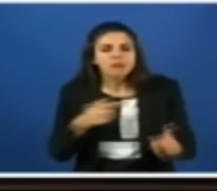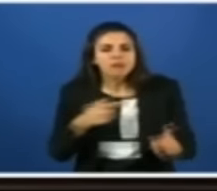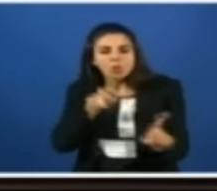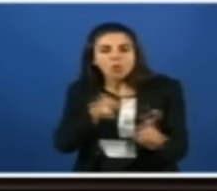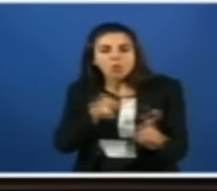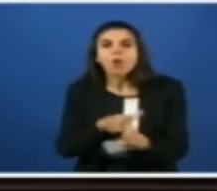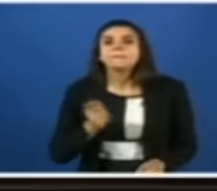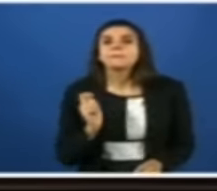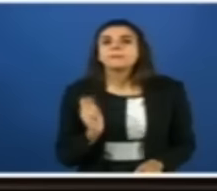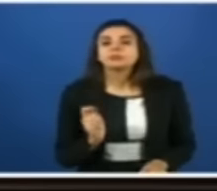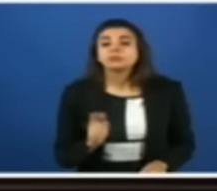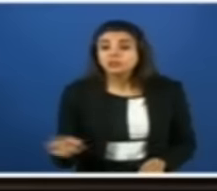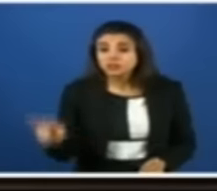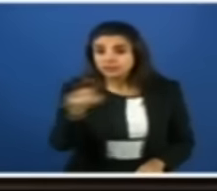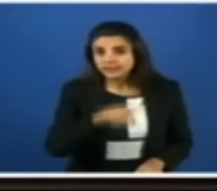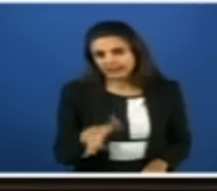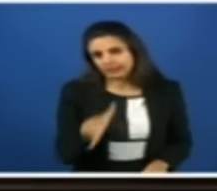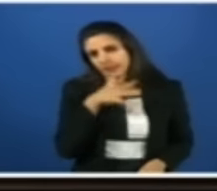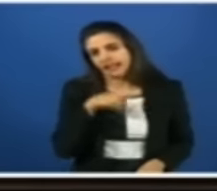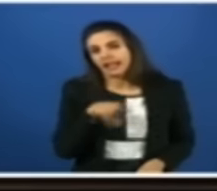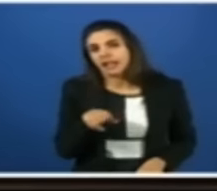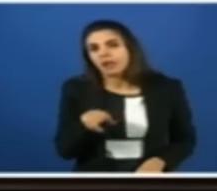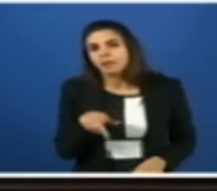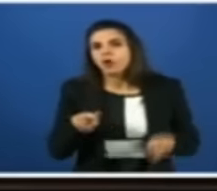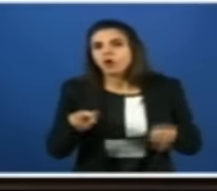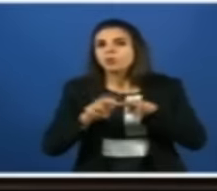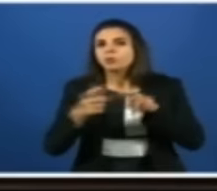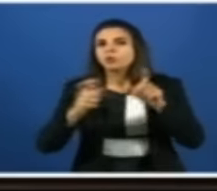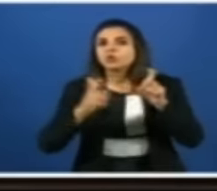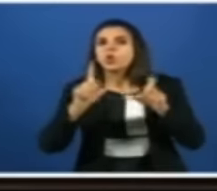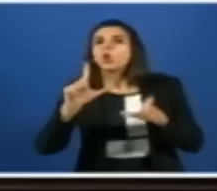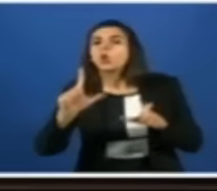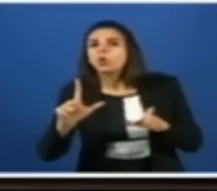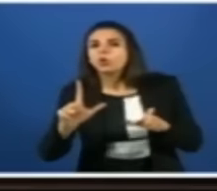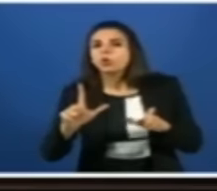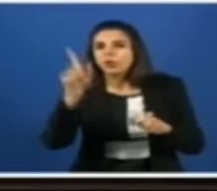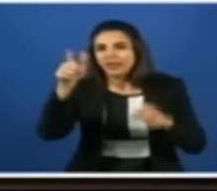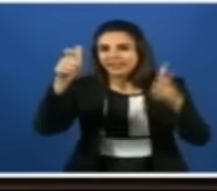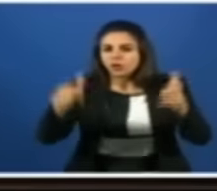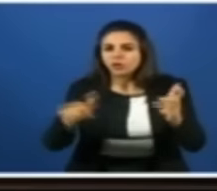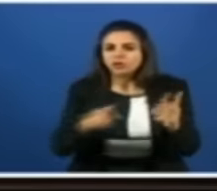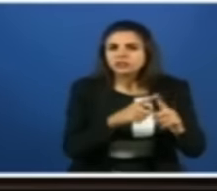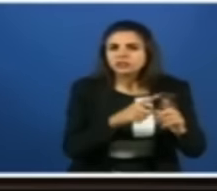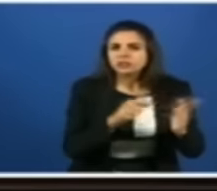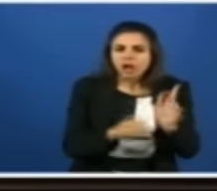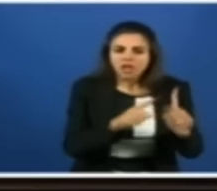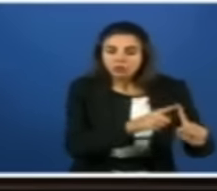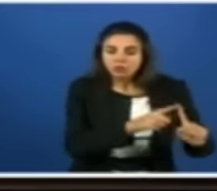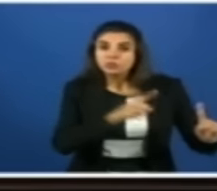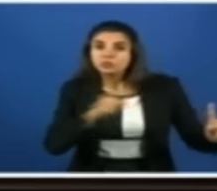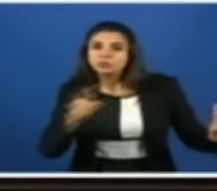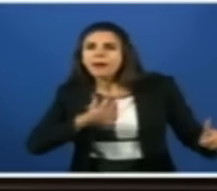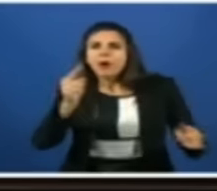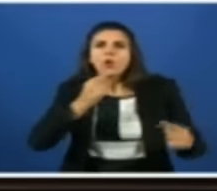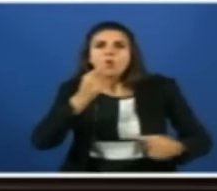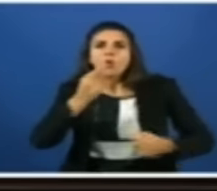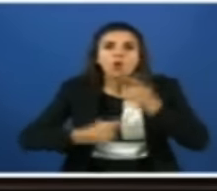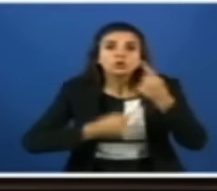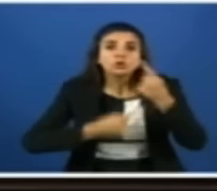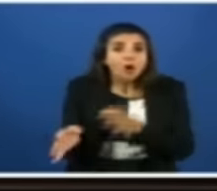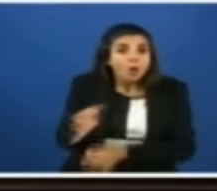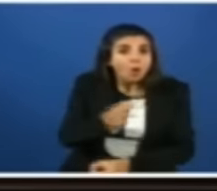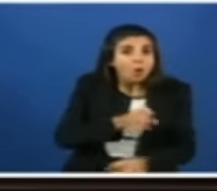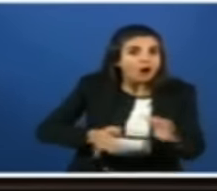kardeşlerim, bildiğiniz gibi Musul'da uzun süredir konuşulan